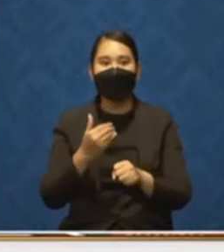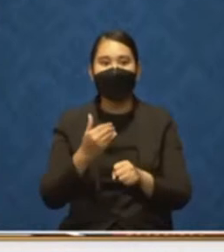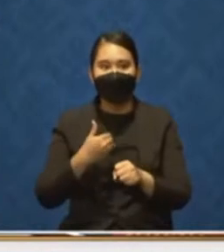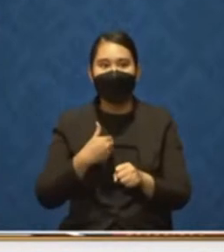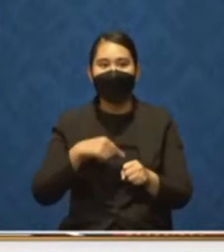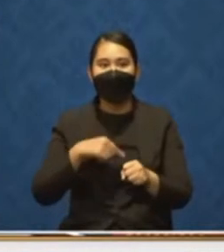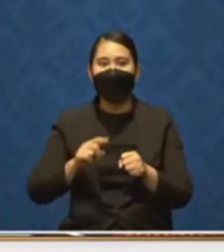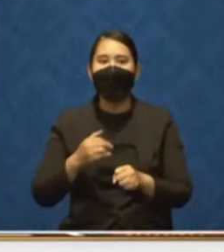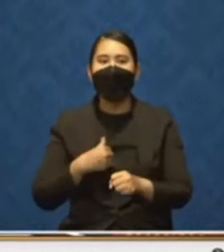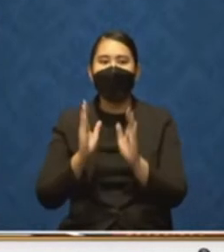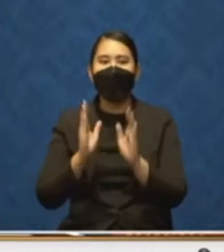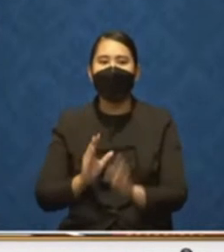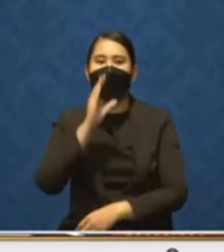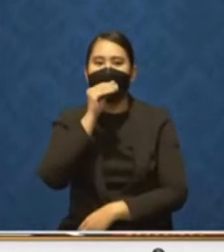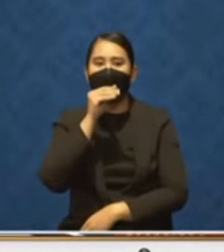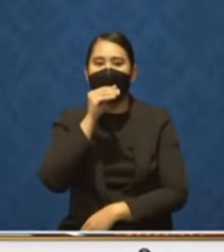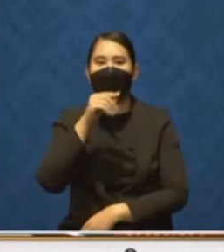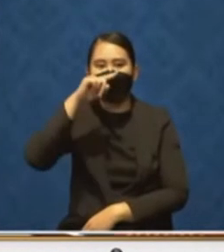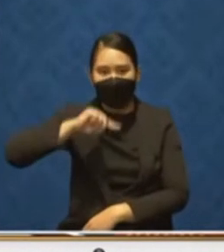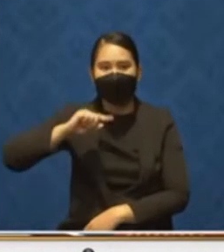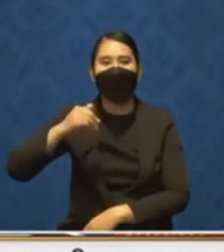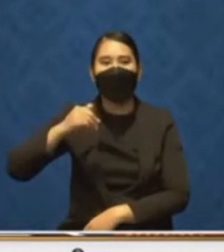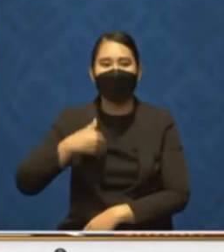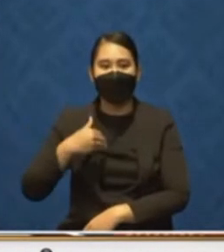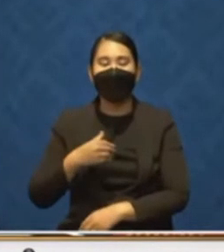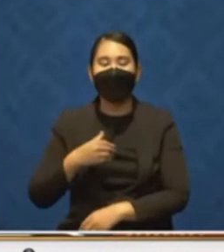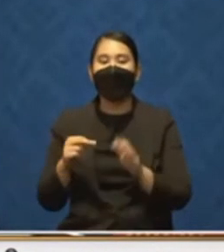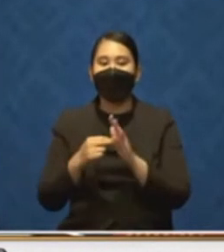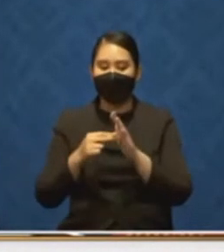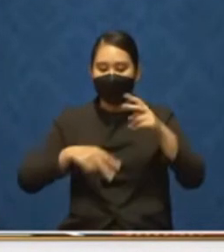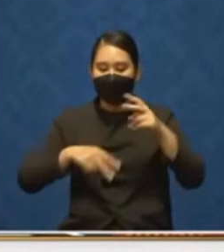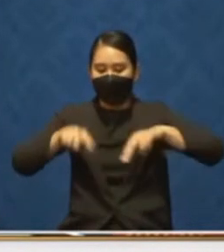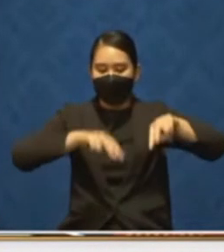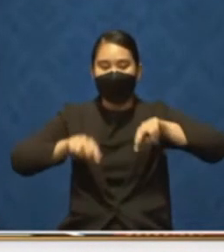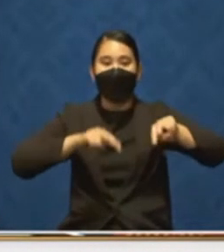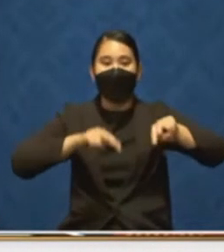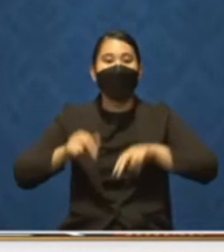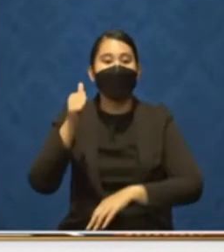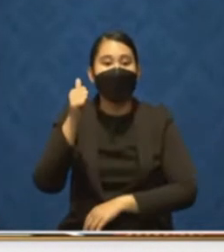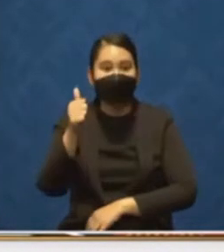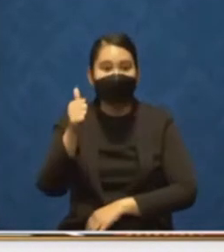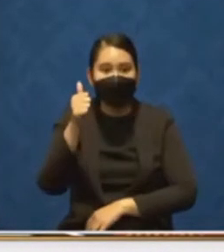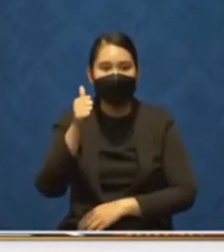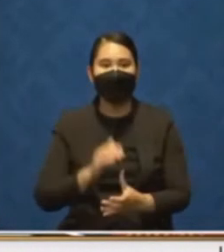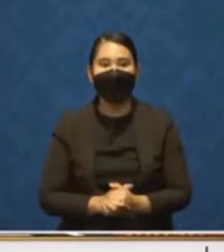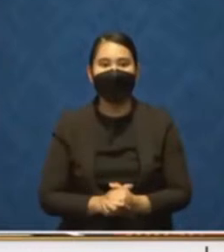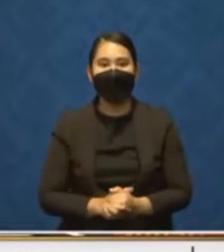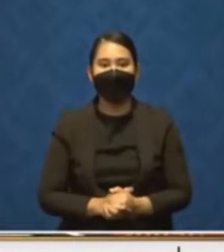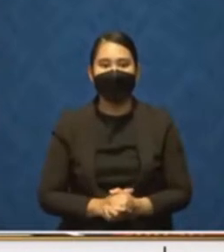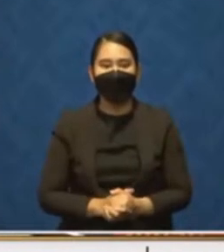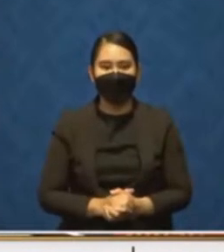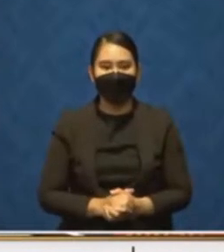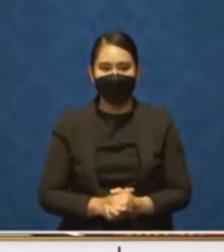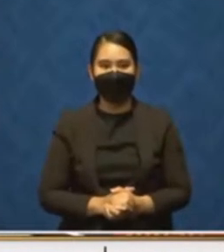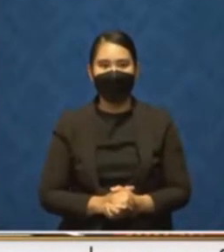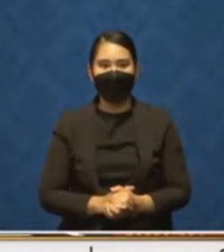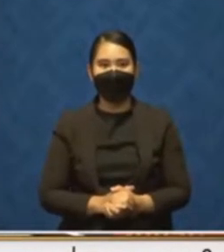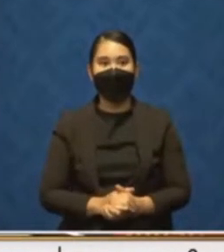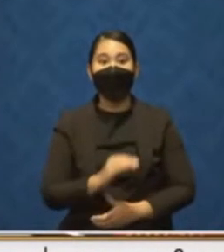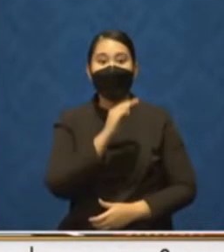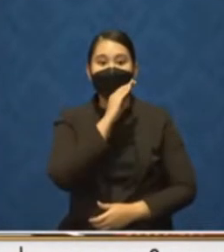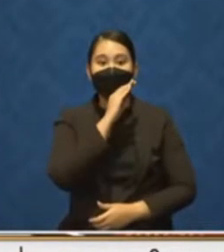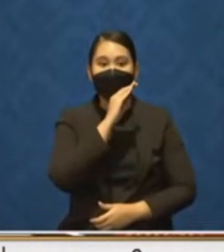มีคนพูดภาษาไทยพูดเรื่องนาฬิกาพวกนี้สามารถที่จะตรวจสอบได้ทันทีครับอันนี้เป็นเรื่องที่ถ้า